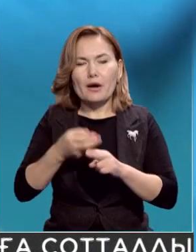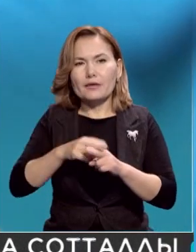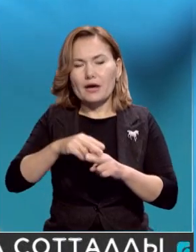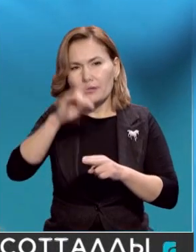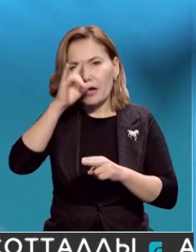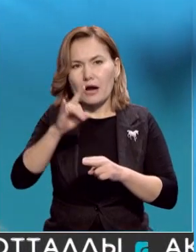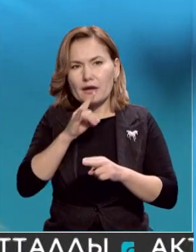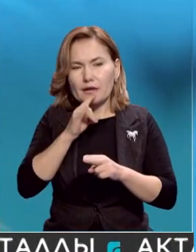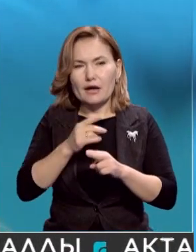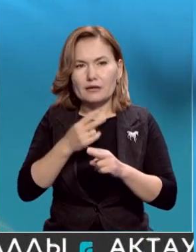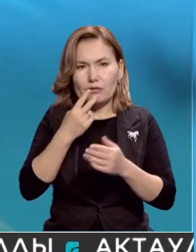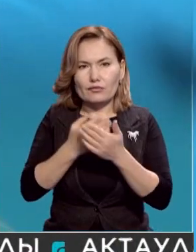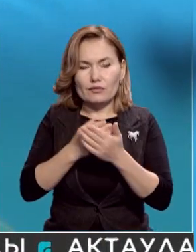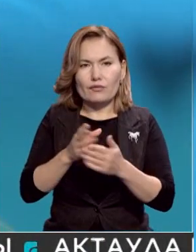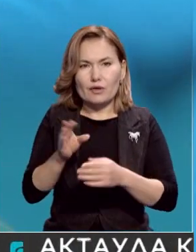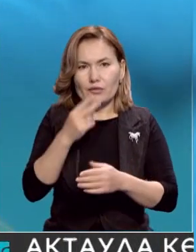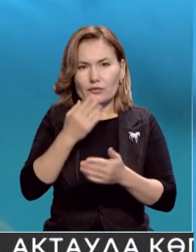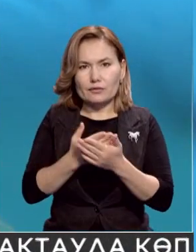отаны Қазақстан екені паш